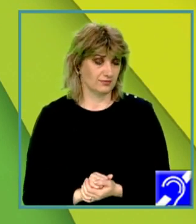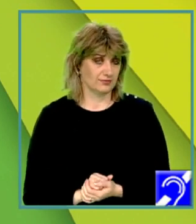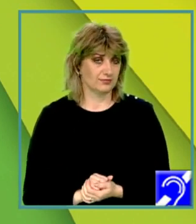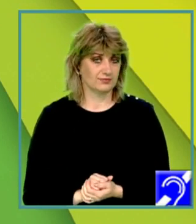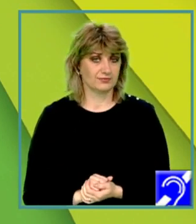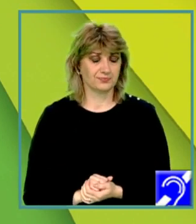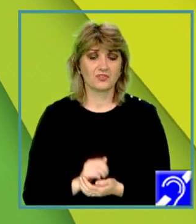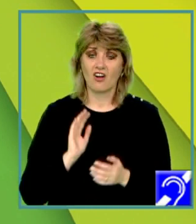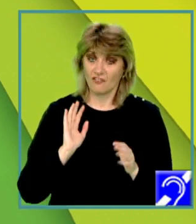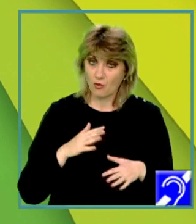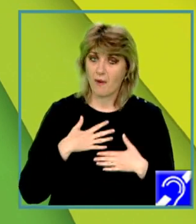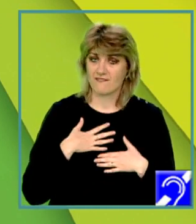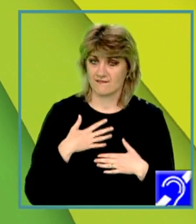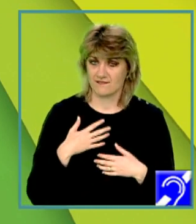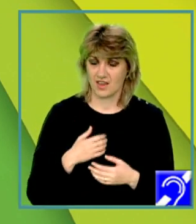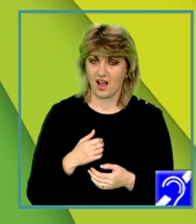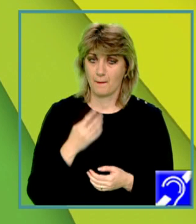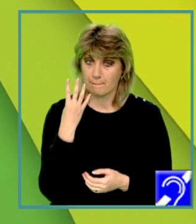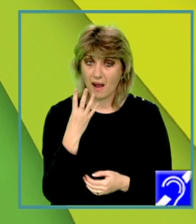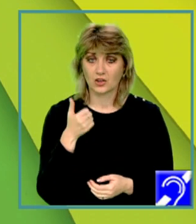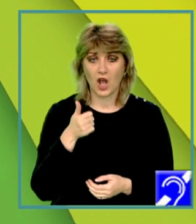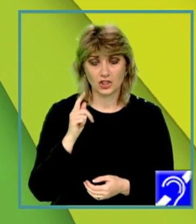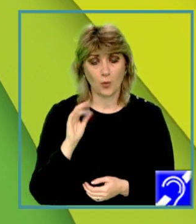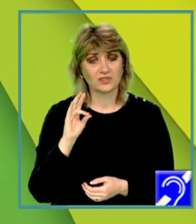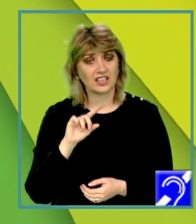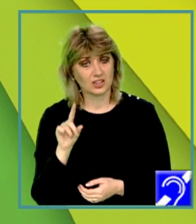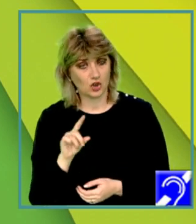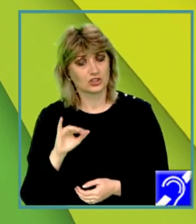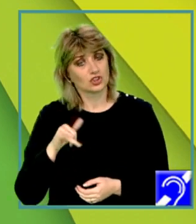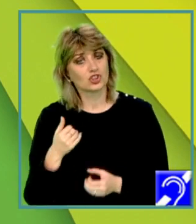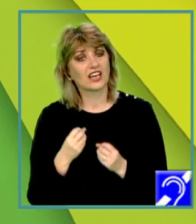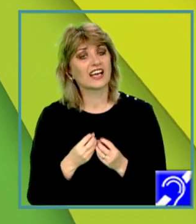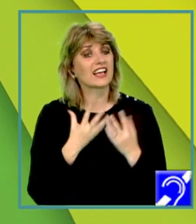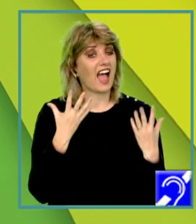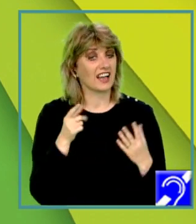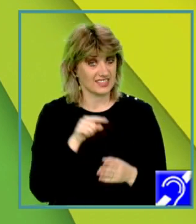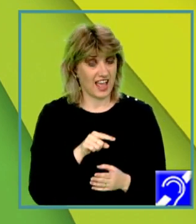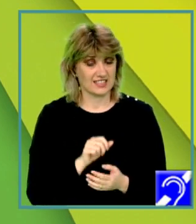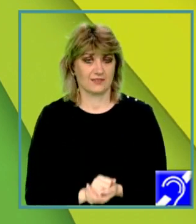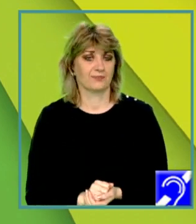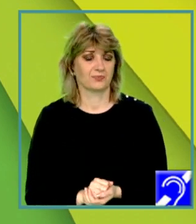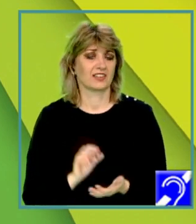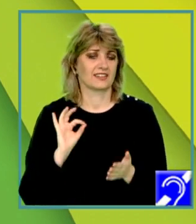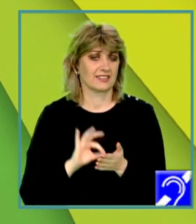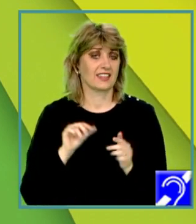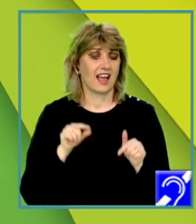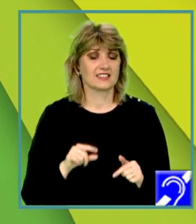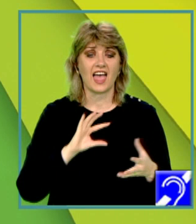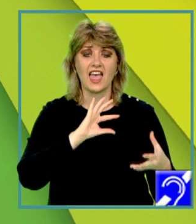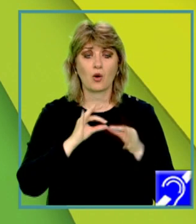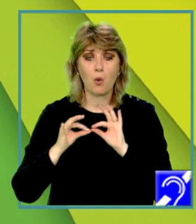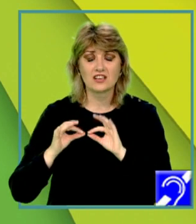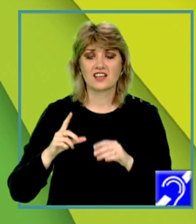vom avea patru atomi de hidrogen și în reactanți de data aceasta ecuația mea